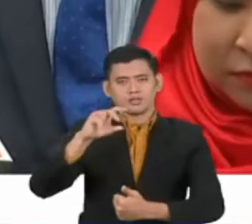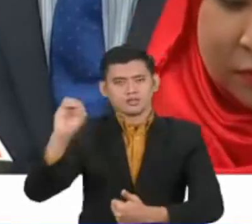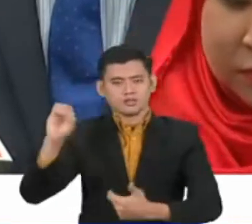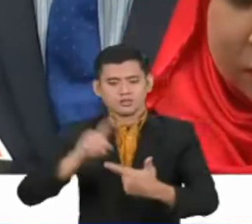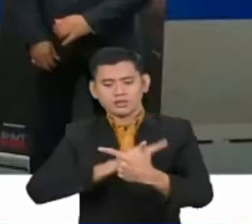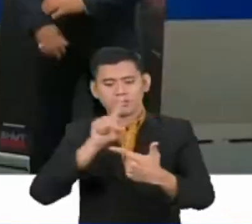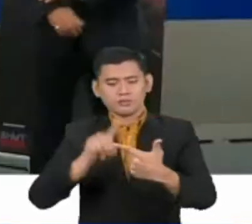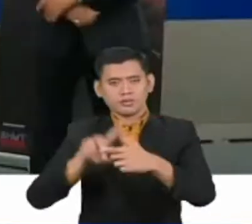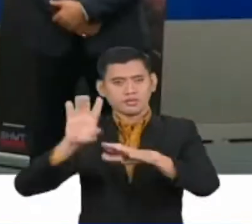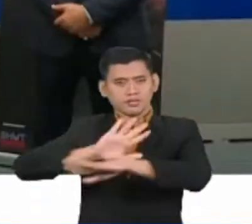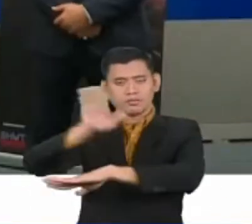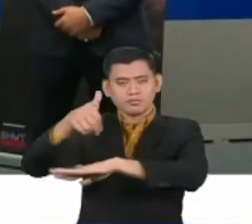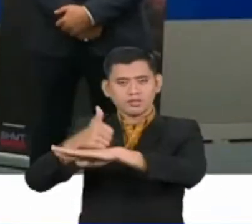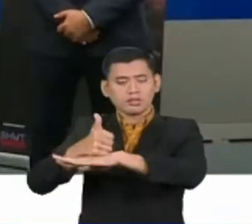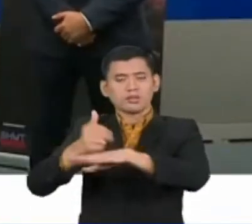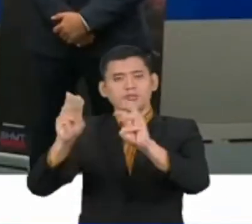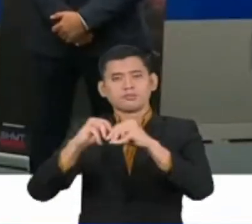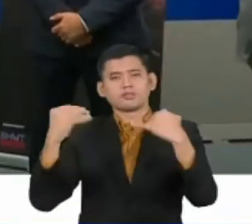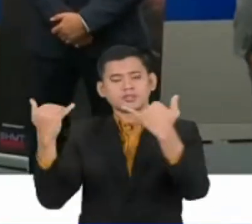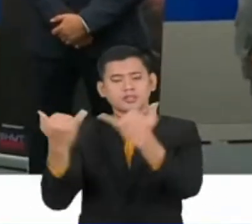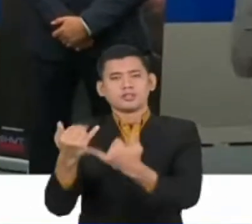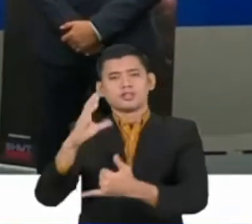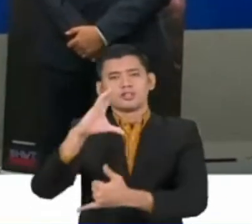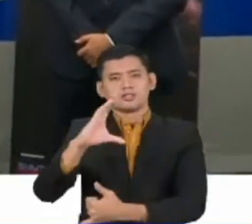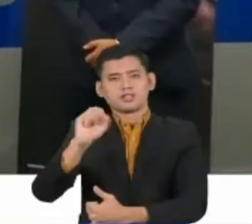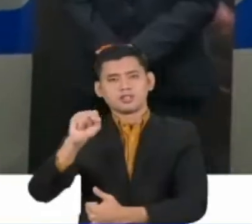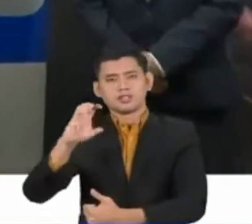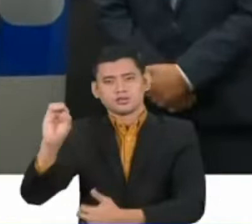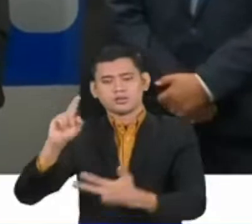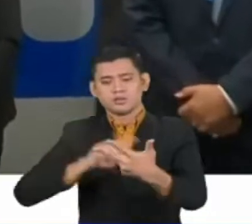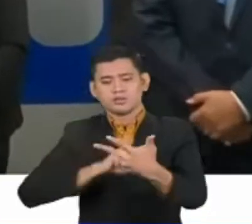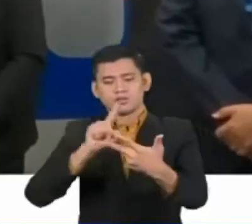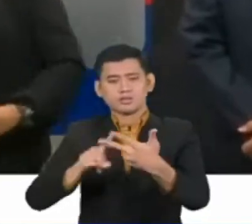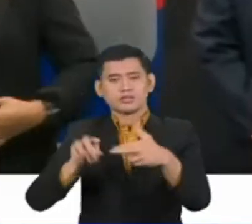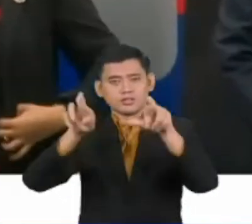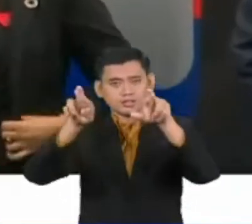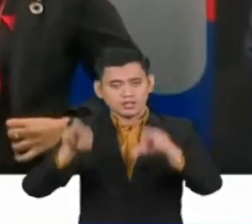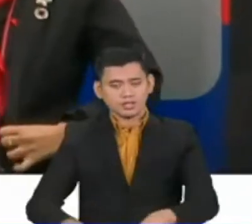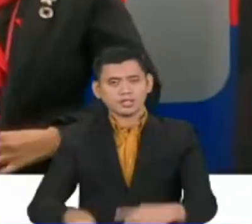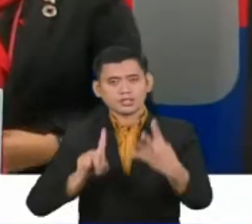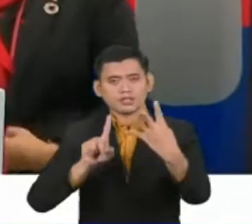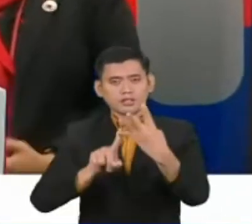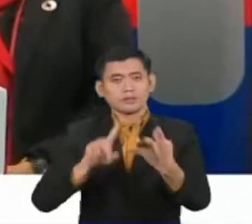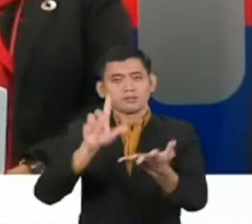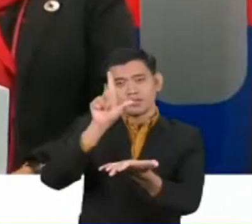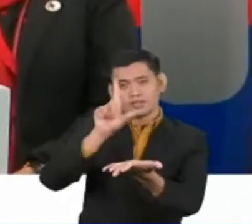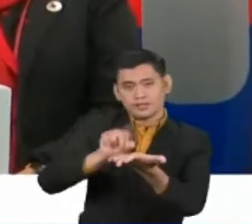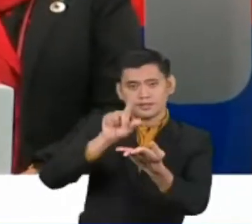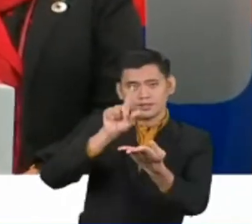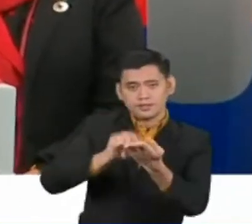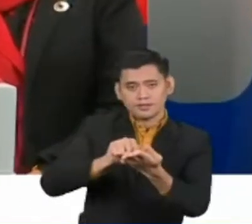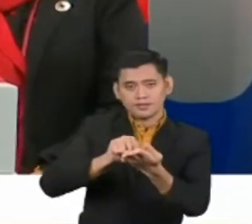pertubuhan masyarakat sivil CSO, rakyat serta media.